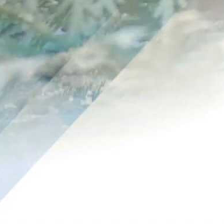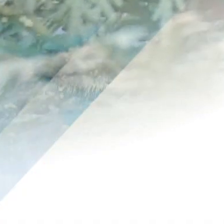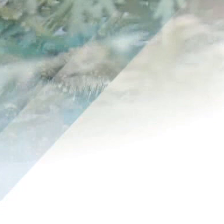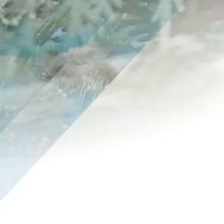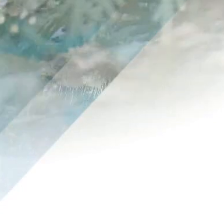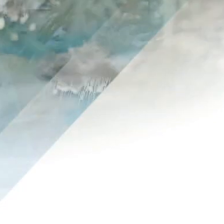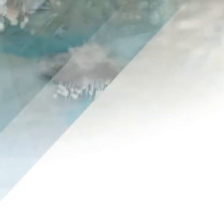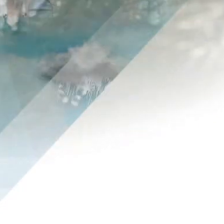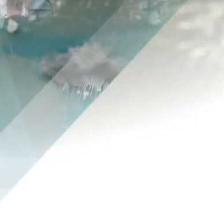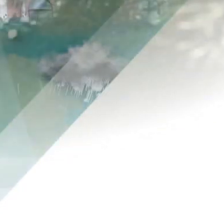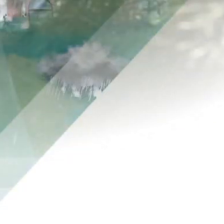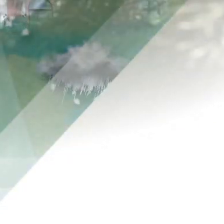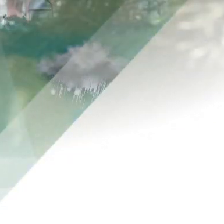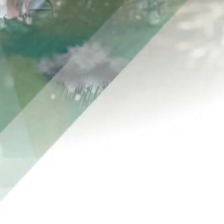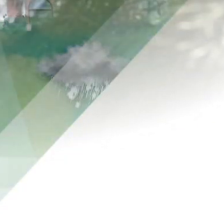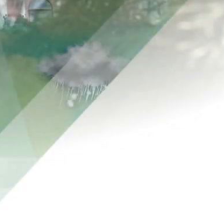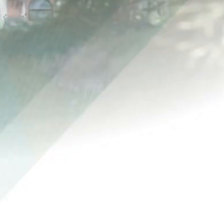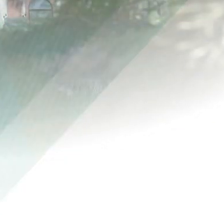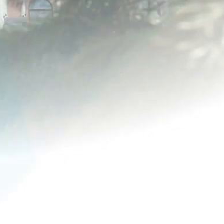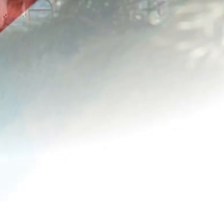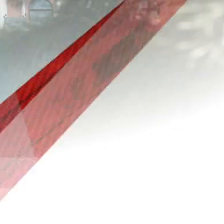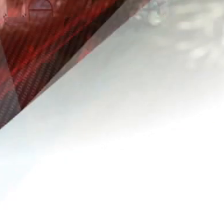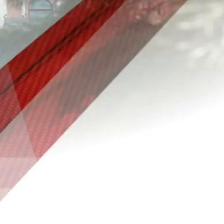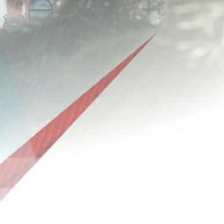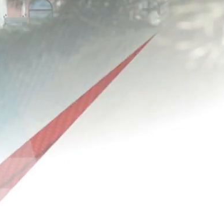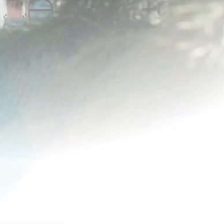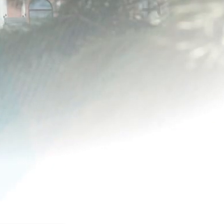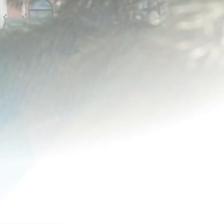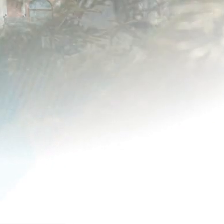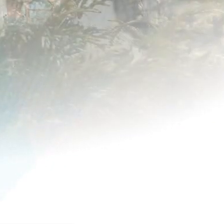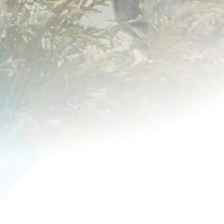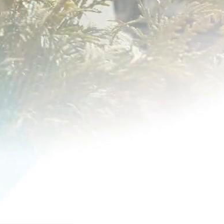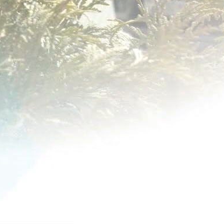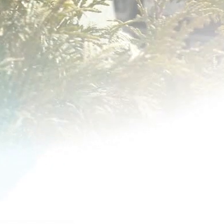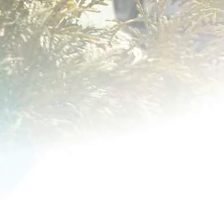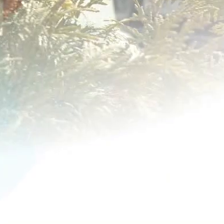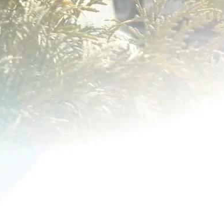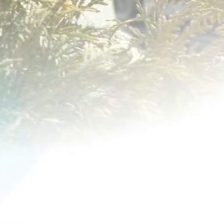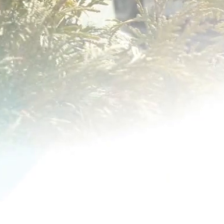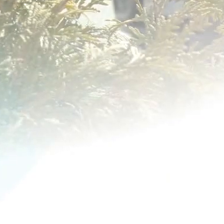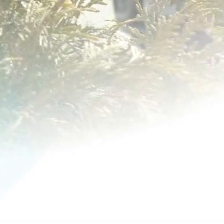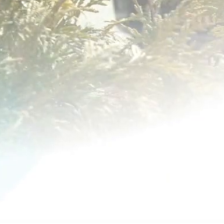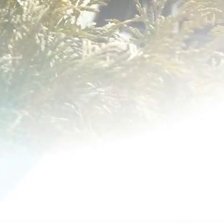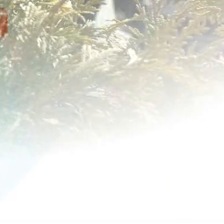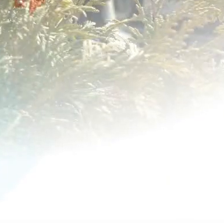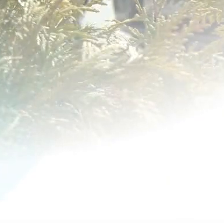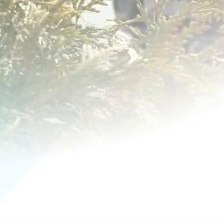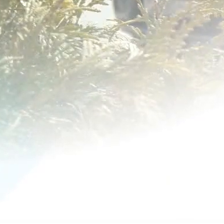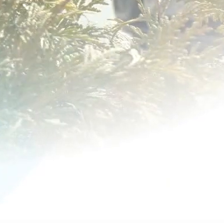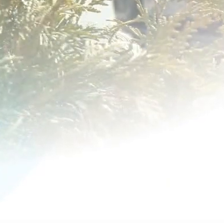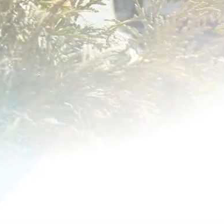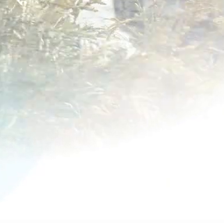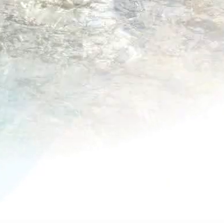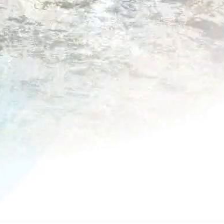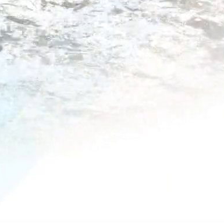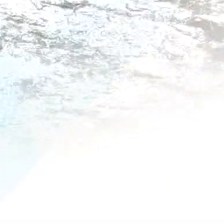По православным календары 29 сакавіка імяніны у Александра, Дзяніса, Івана, Паўла, Рамана